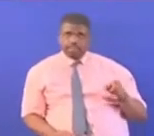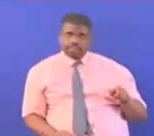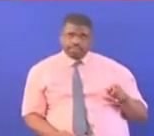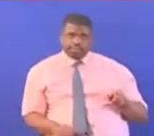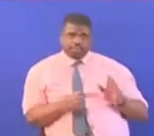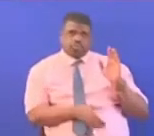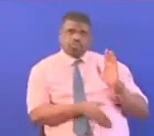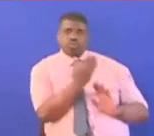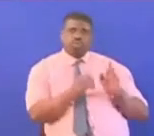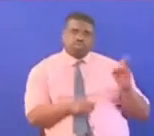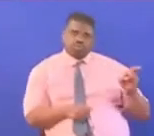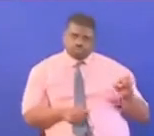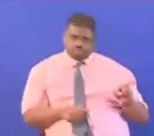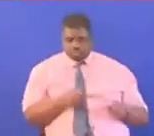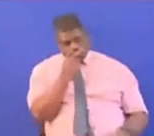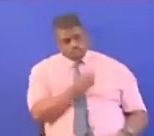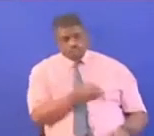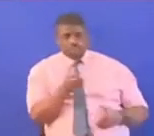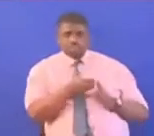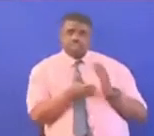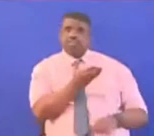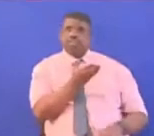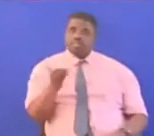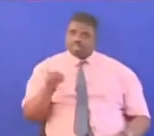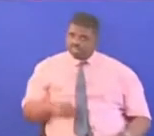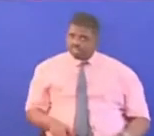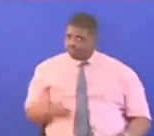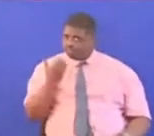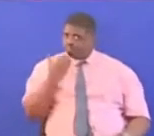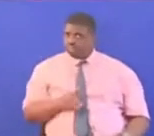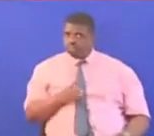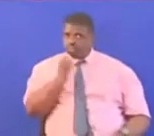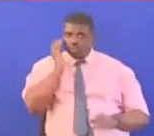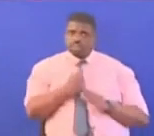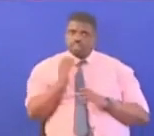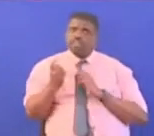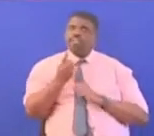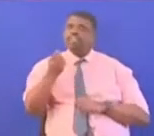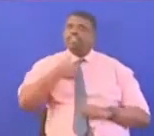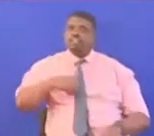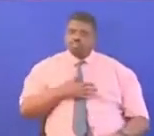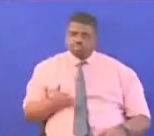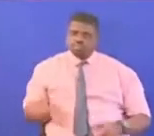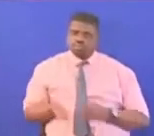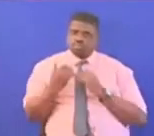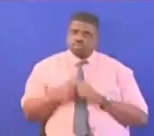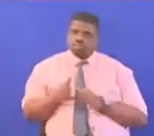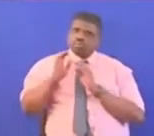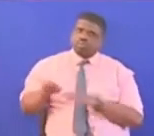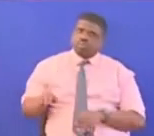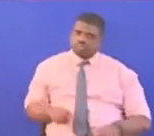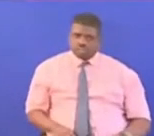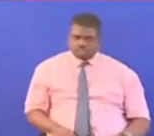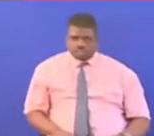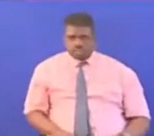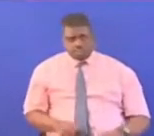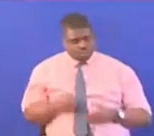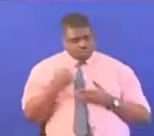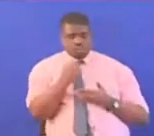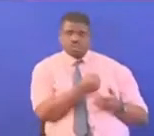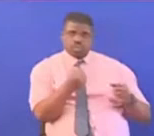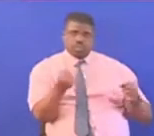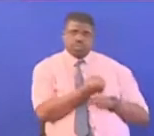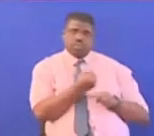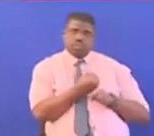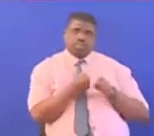ni mwanzo wa kuangalia maeneo mengine potential kwa ajili ya taifa letu ili yaweze kuachiliwa ili uwekezaji